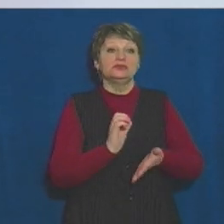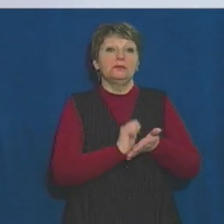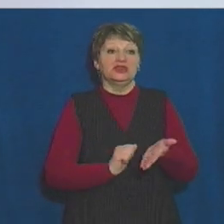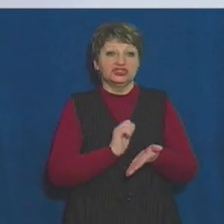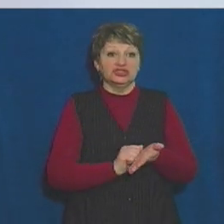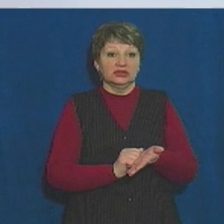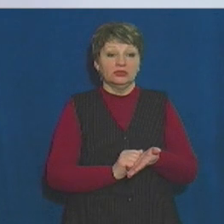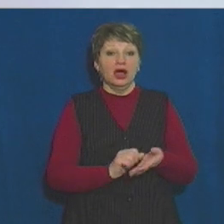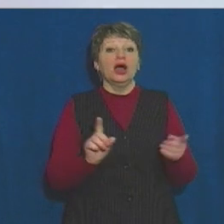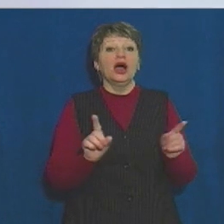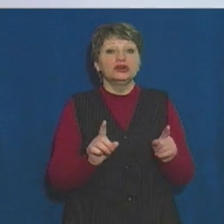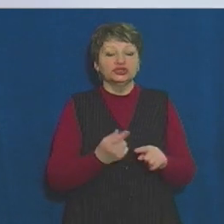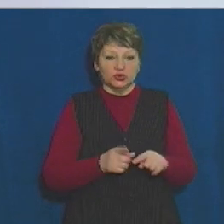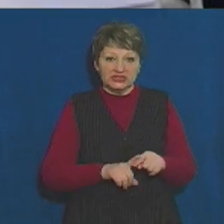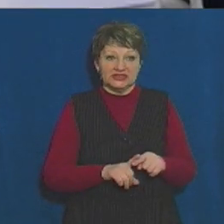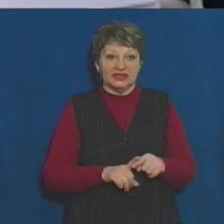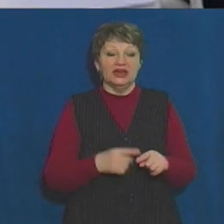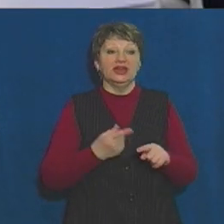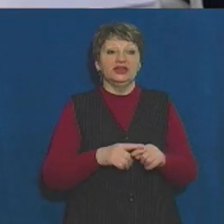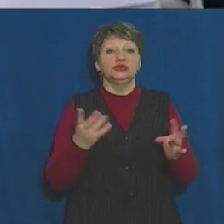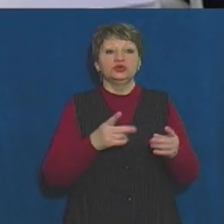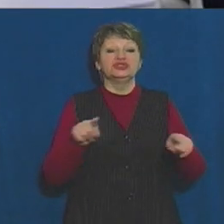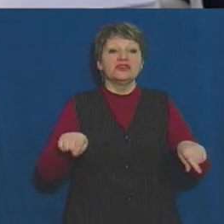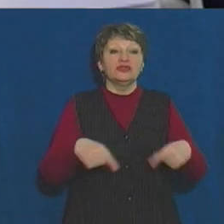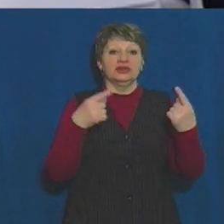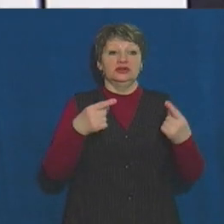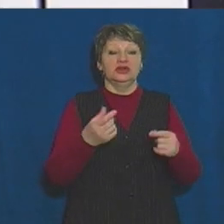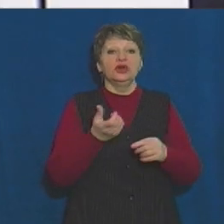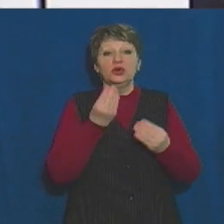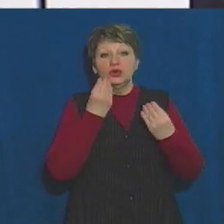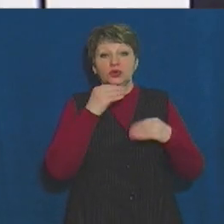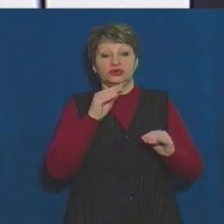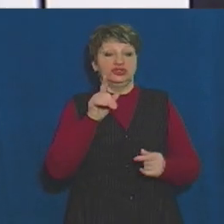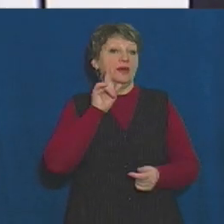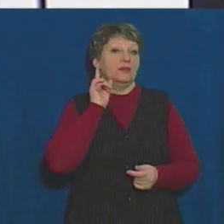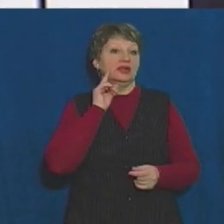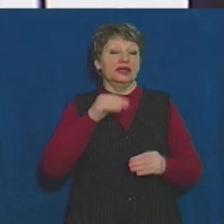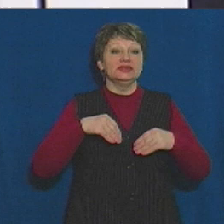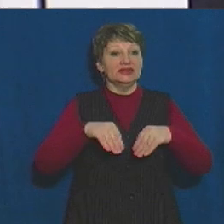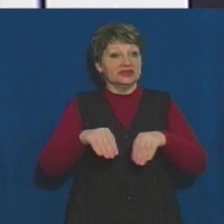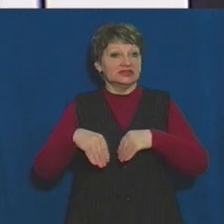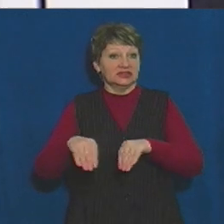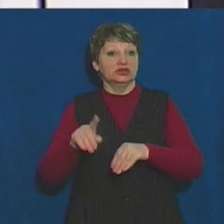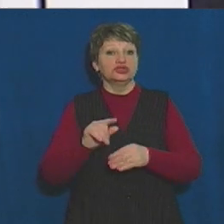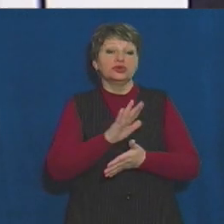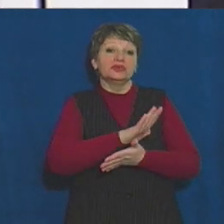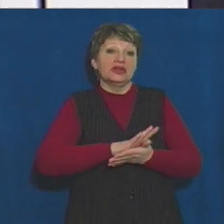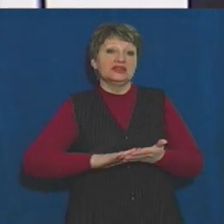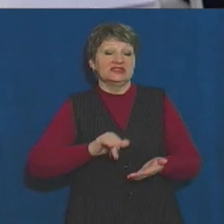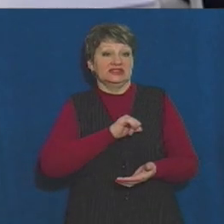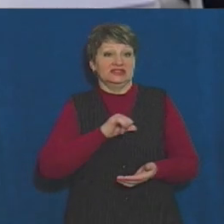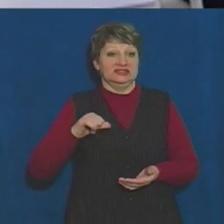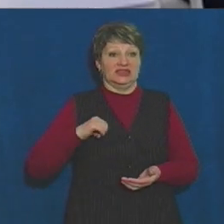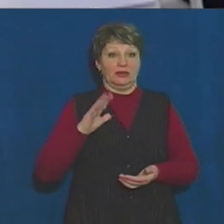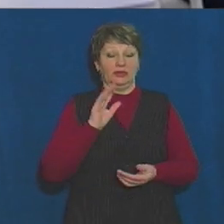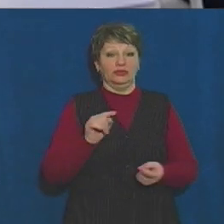сказав пан Олександр, не монокультури, а створювати високопродуктивні насадження, які будуть в подальшому самі боротися з тими шкідниками.